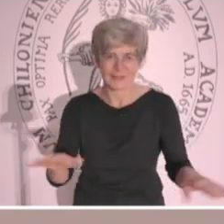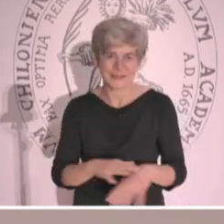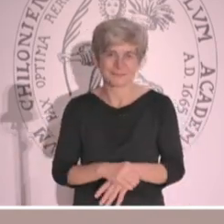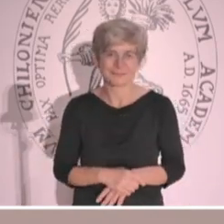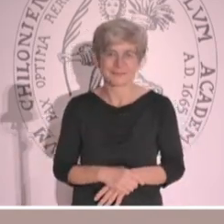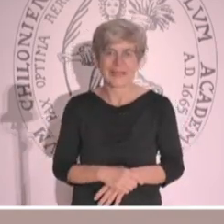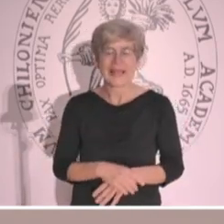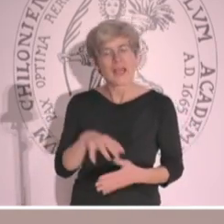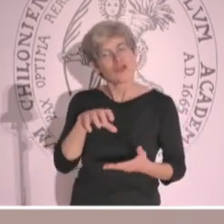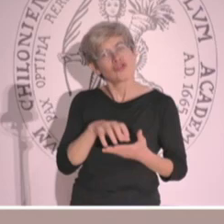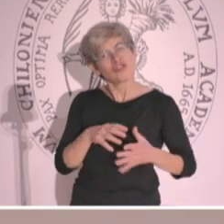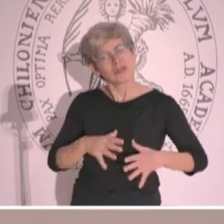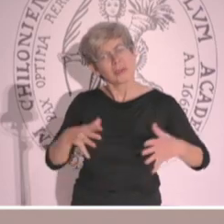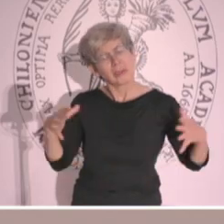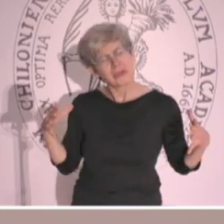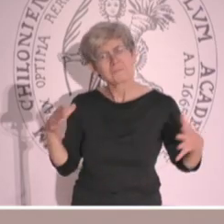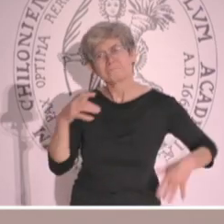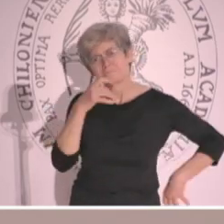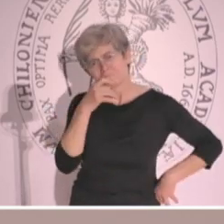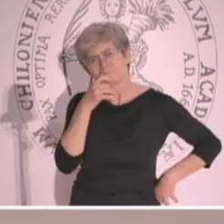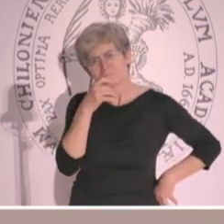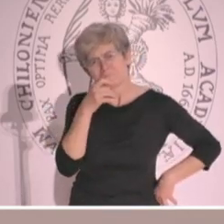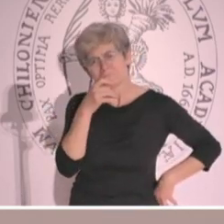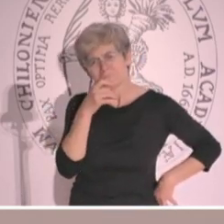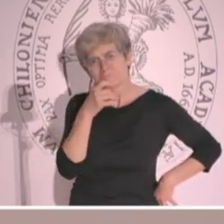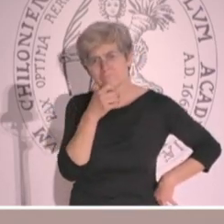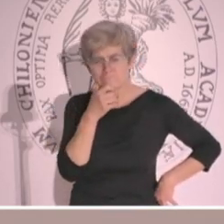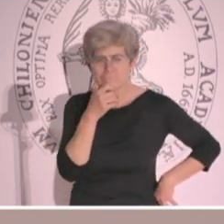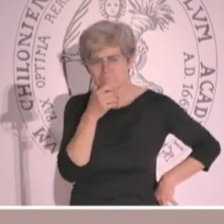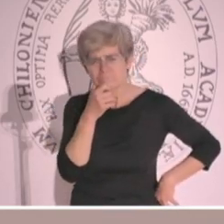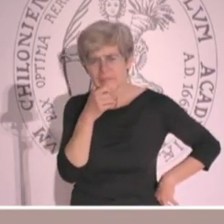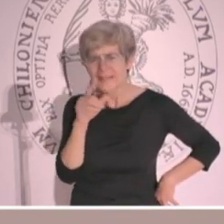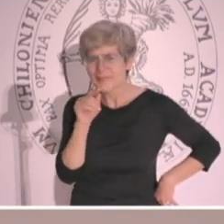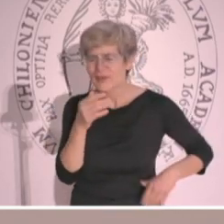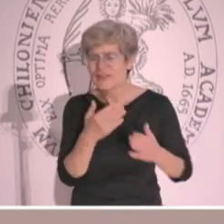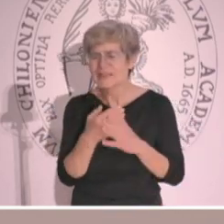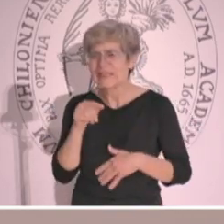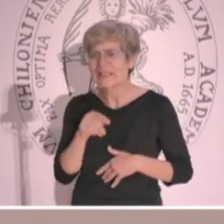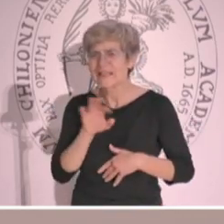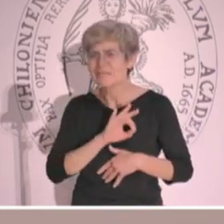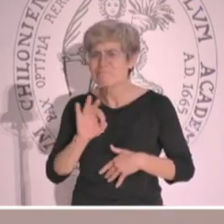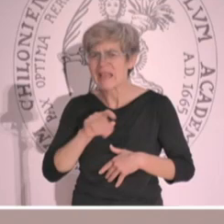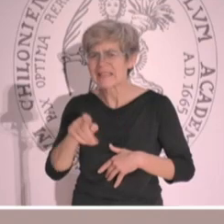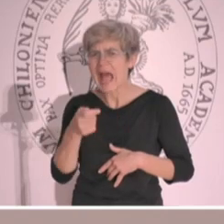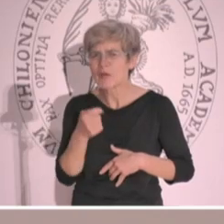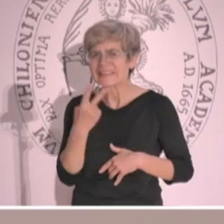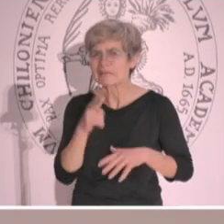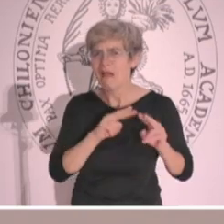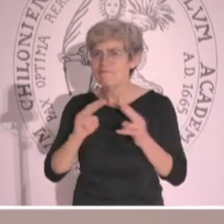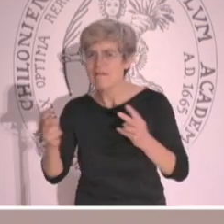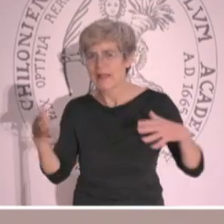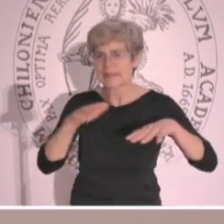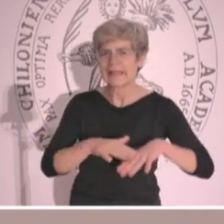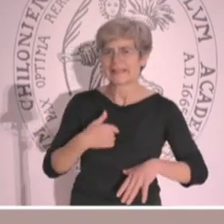die Größe der Stadt, ich glaube auch da kommt vieles, sage ich mal, ein bisschen das Beste aus zwei Welten zusammen. Ich selber habe in Göttingen, in Berlin und New